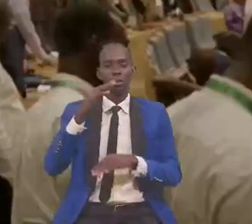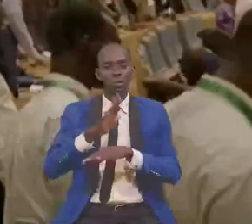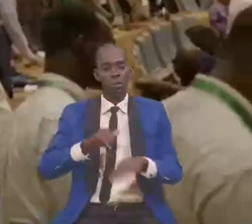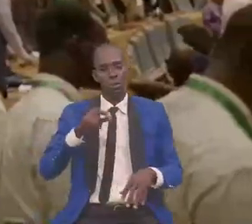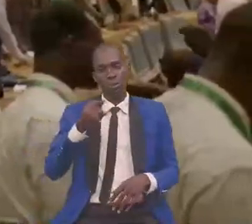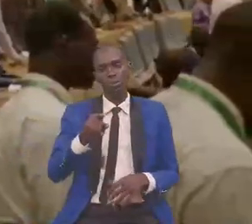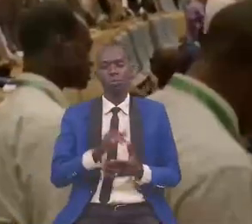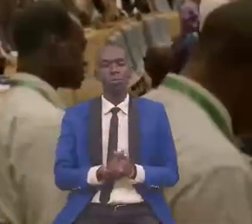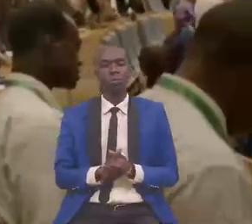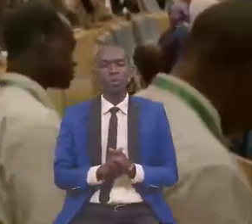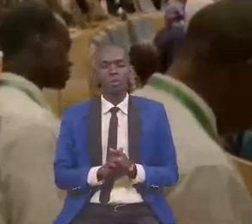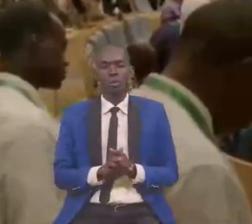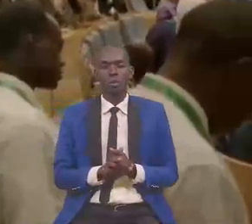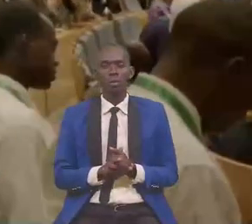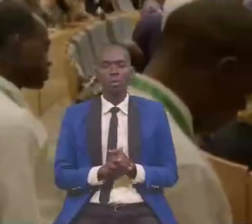Il t'a appelé.